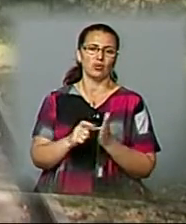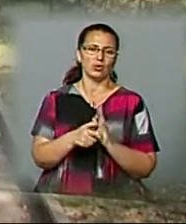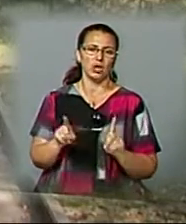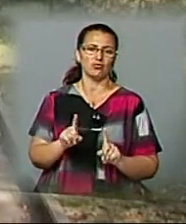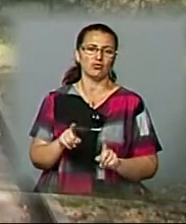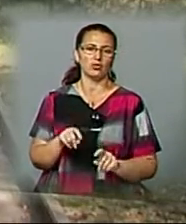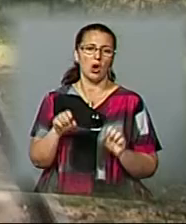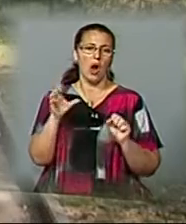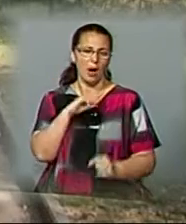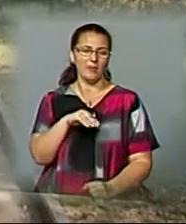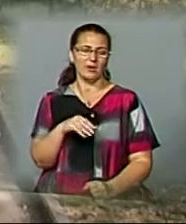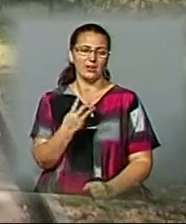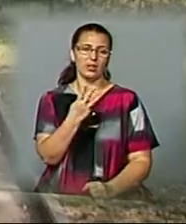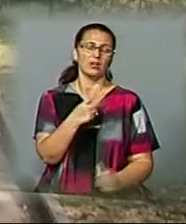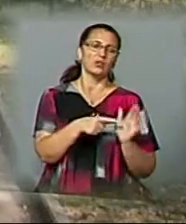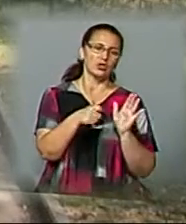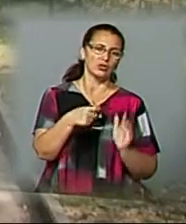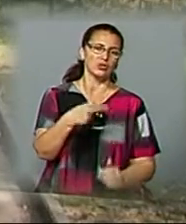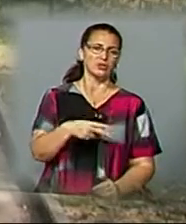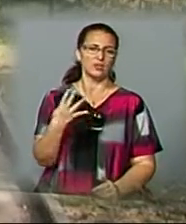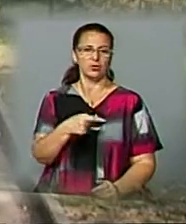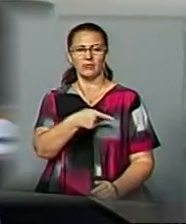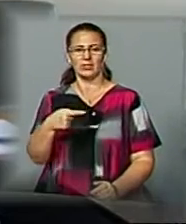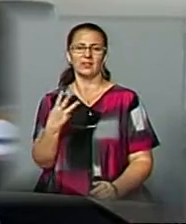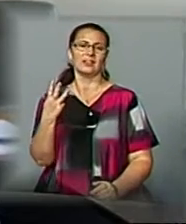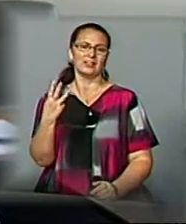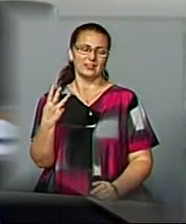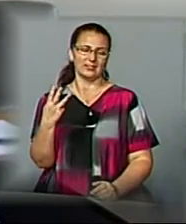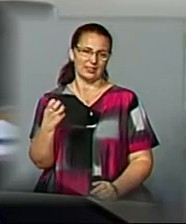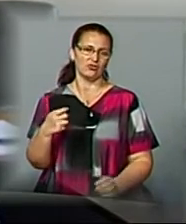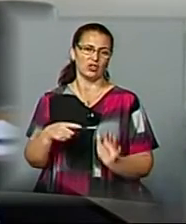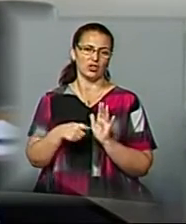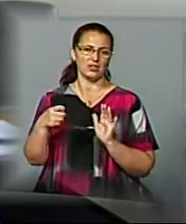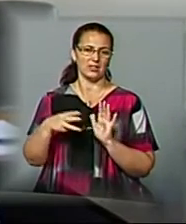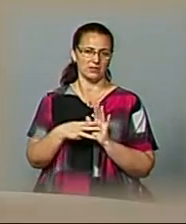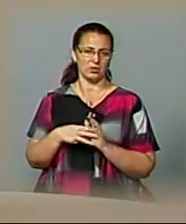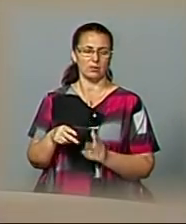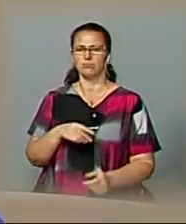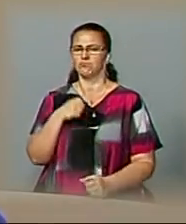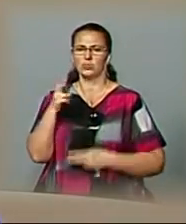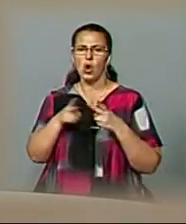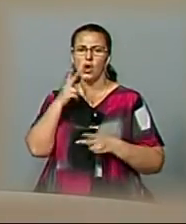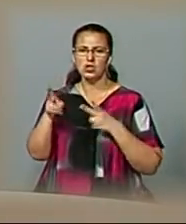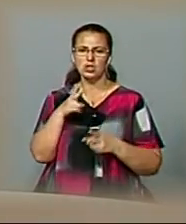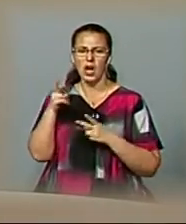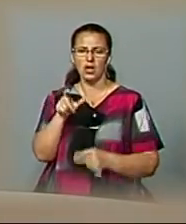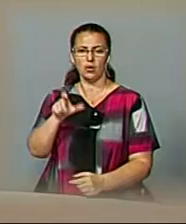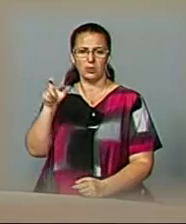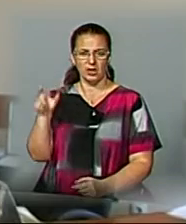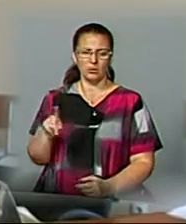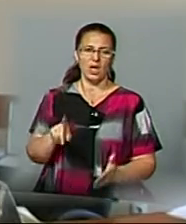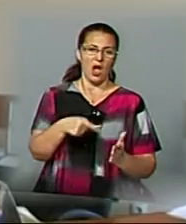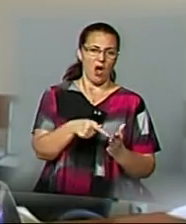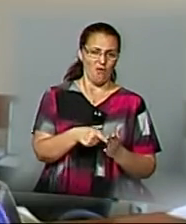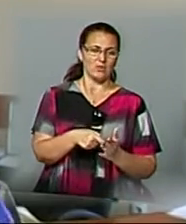від 624 відняти 368. Про обурення пасажирів в управлінні транспорту міста чули, про скарги людей